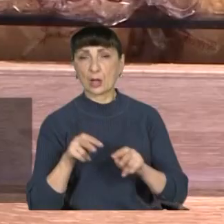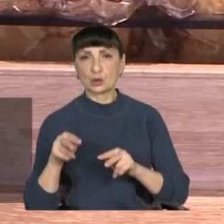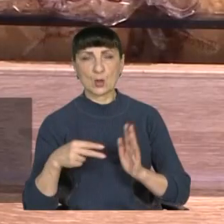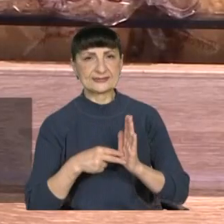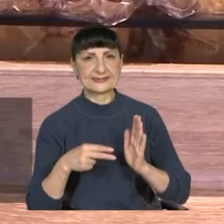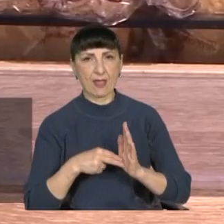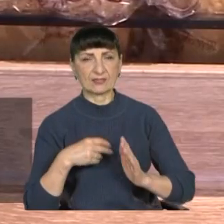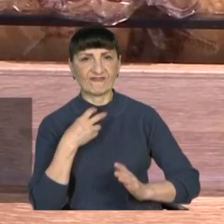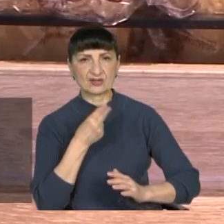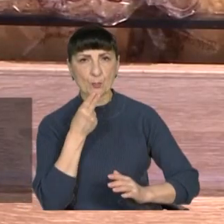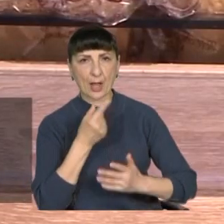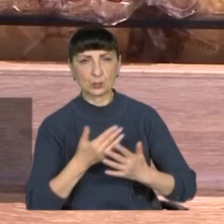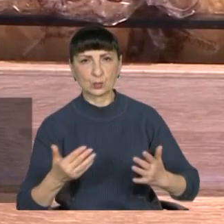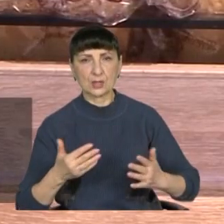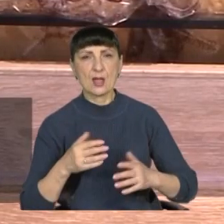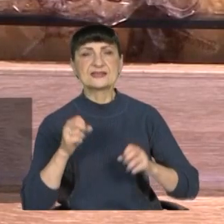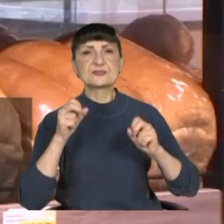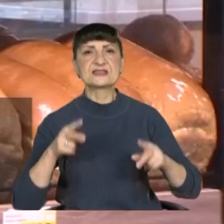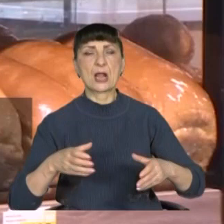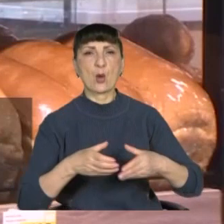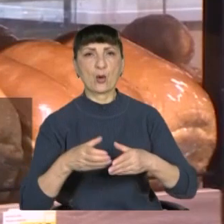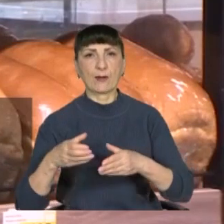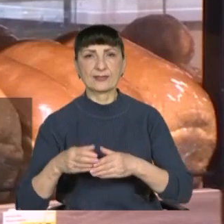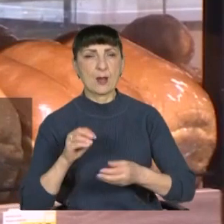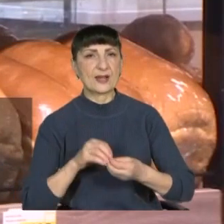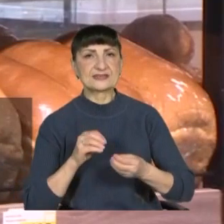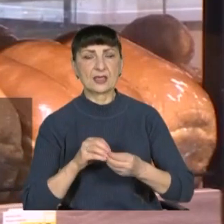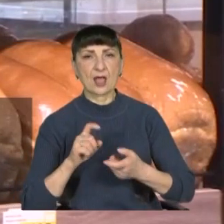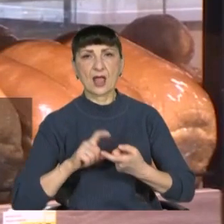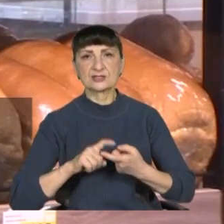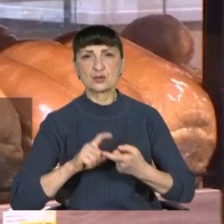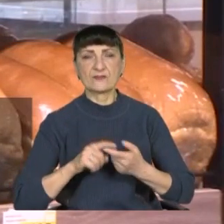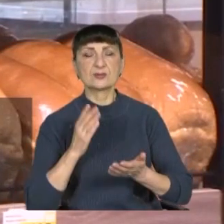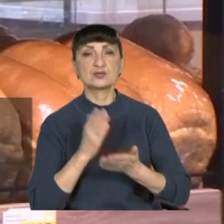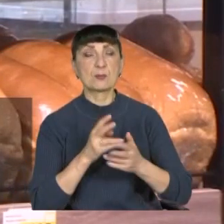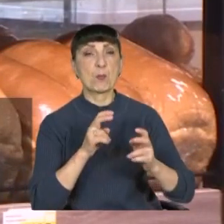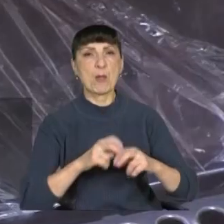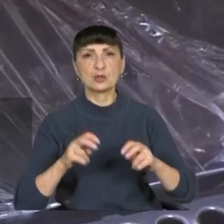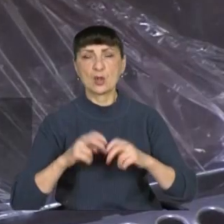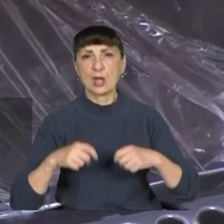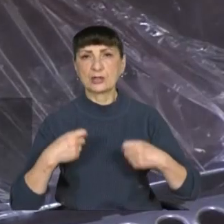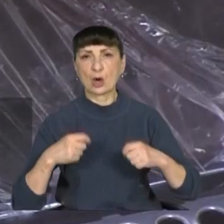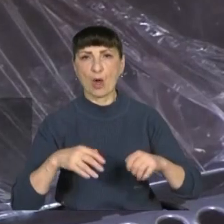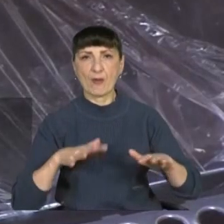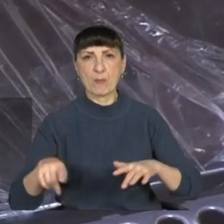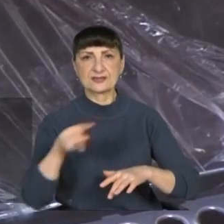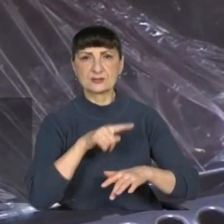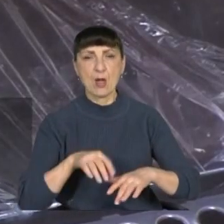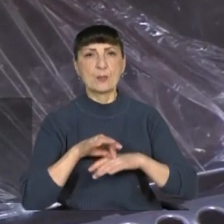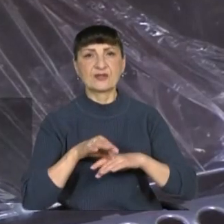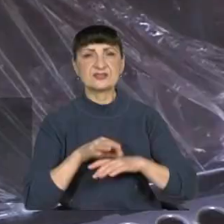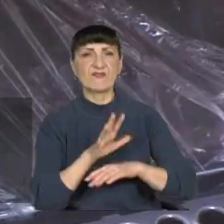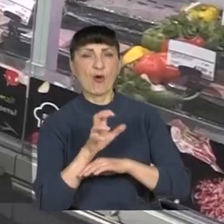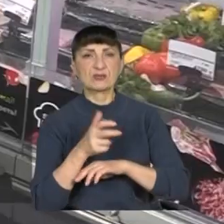уполномоченные структуры на постоянной основе осуществляют мониторинг торговых объектов с проведением фото-видеофиксации. При этом